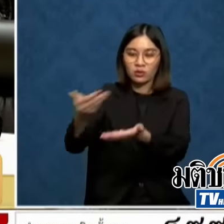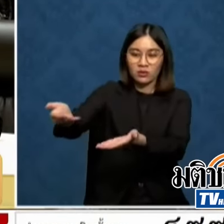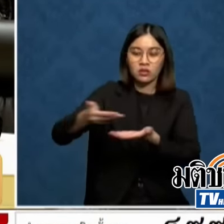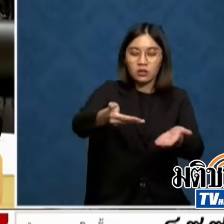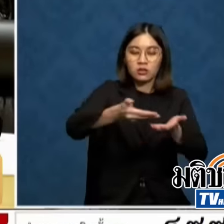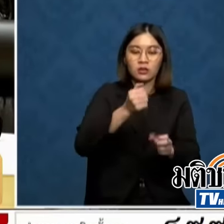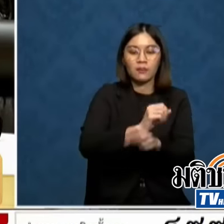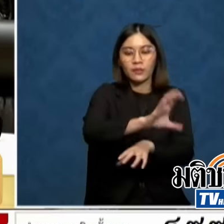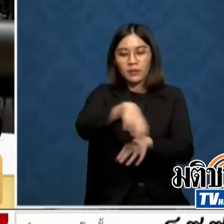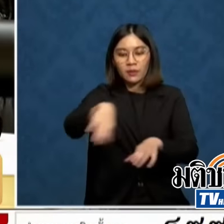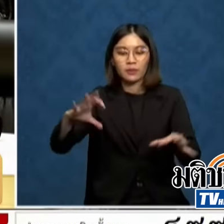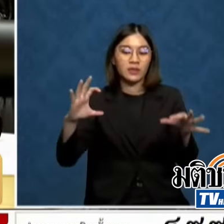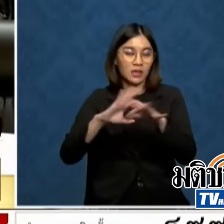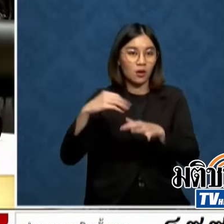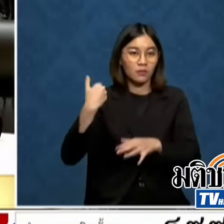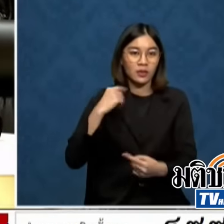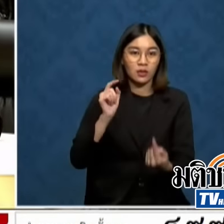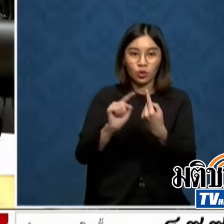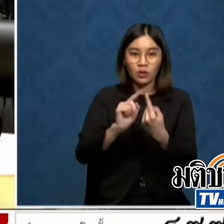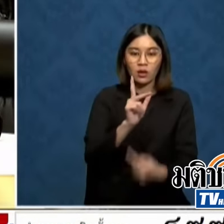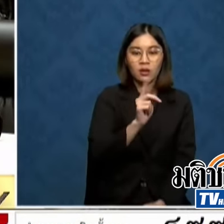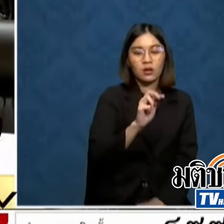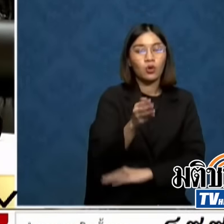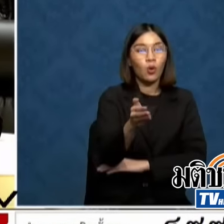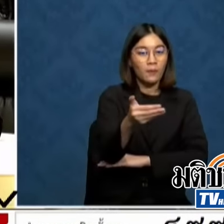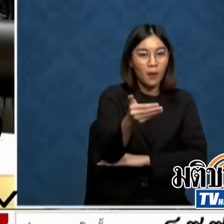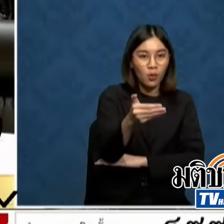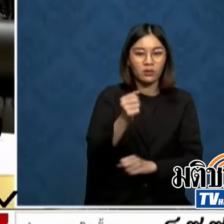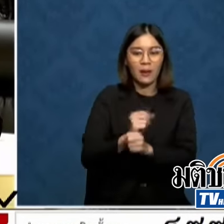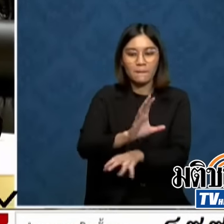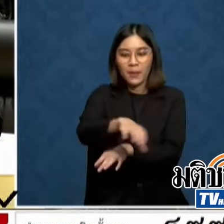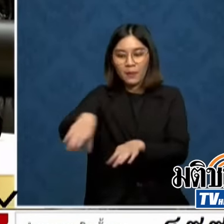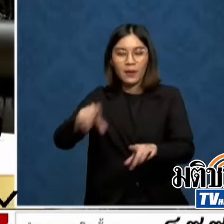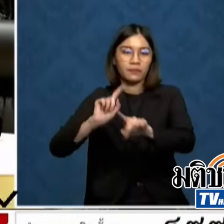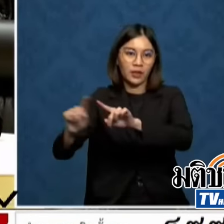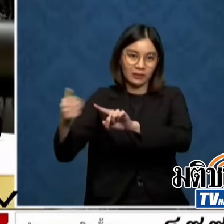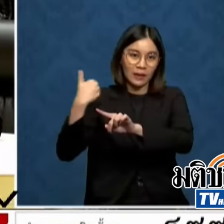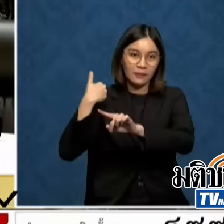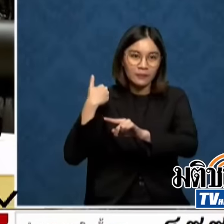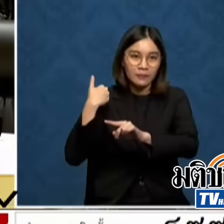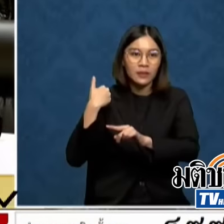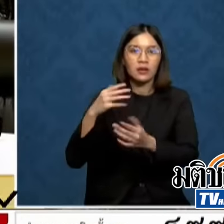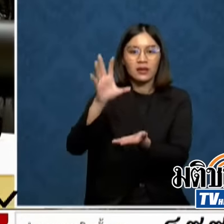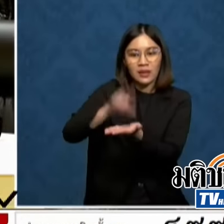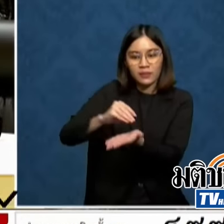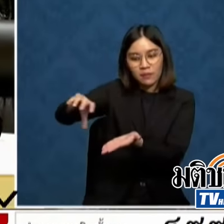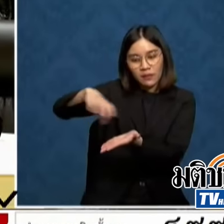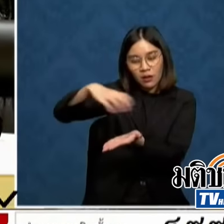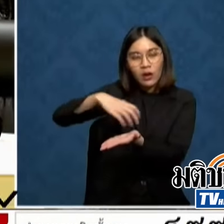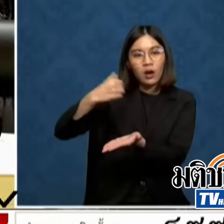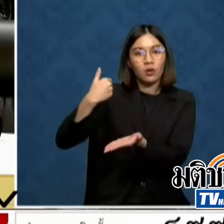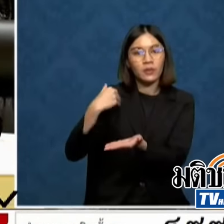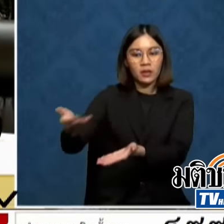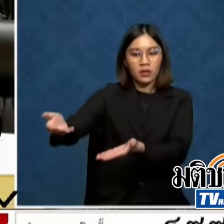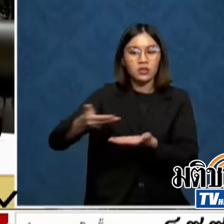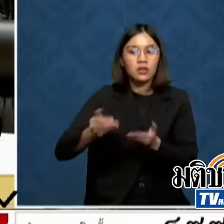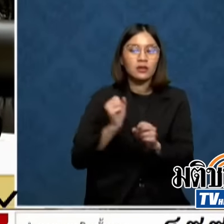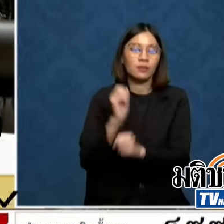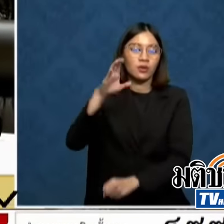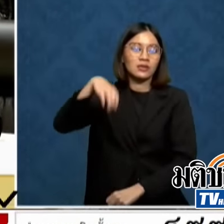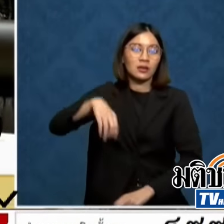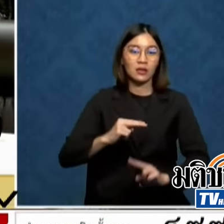หน่วยงานที่เกี่ยวข้องไม่ว่าจะเป็นกรมประมงหรือหน่วยงานต่างๆก็ได้รับข้อมูลเชิญบริษัทเอก